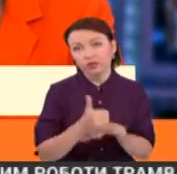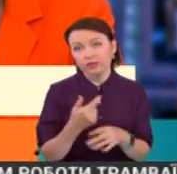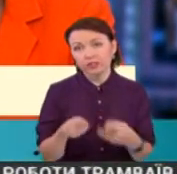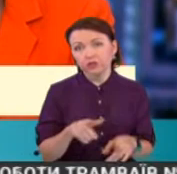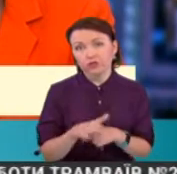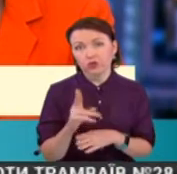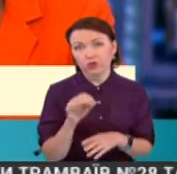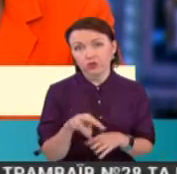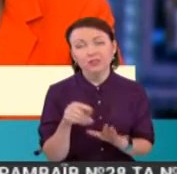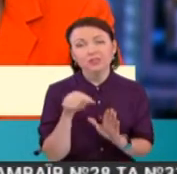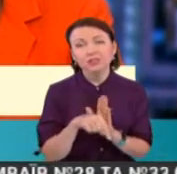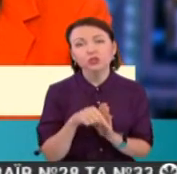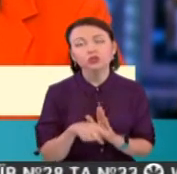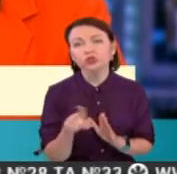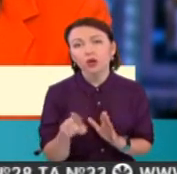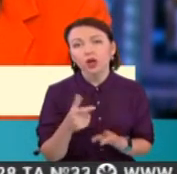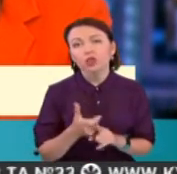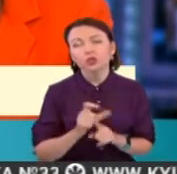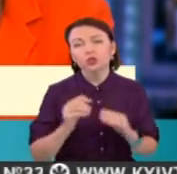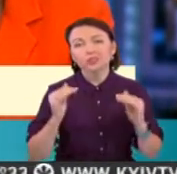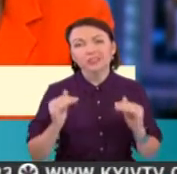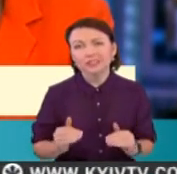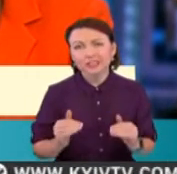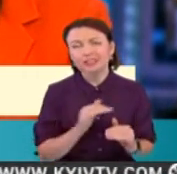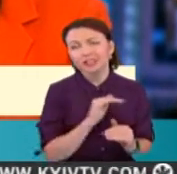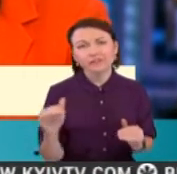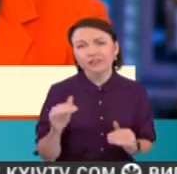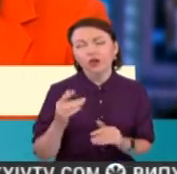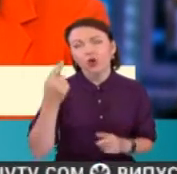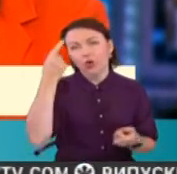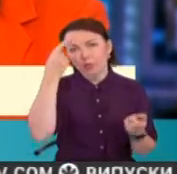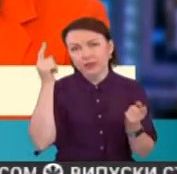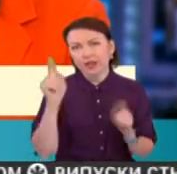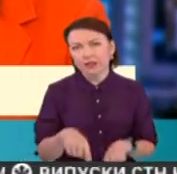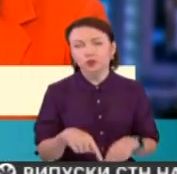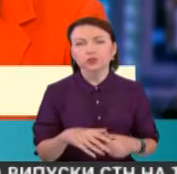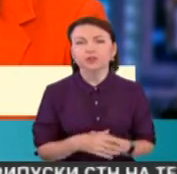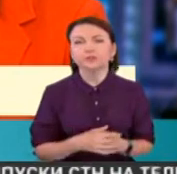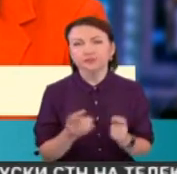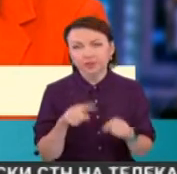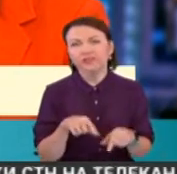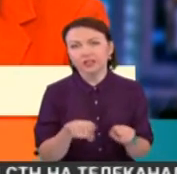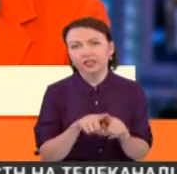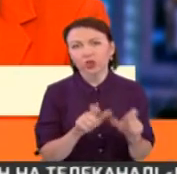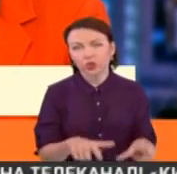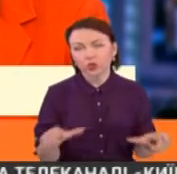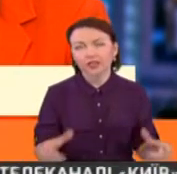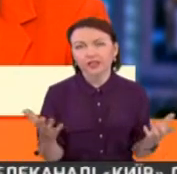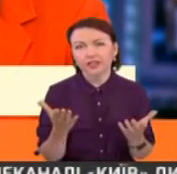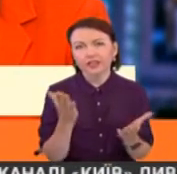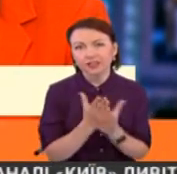Все це свідчить просто про дуже низький рівень компетентності навіть таких людей, які